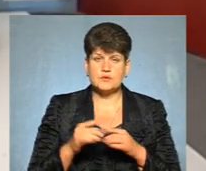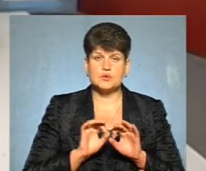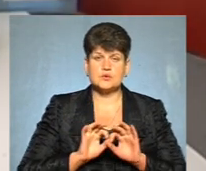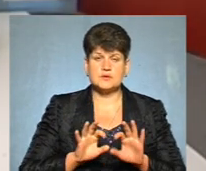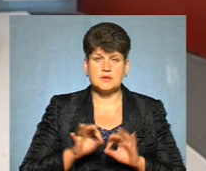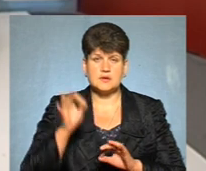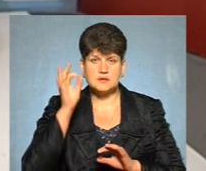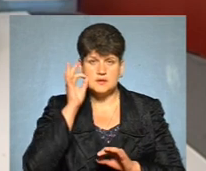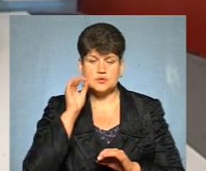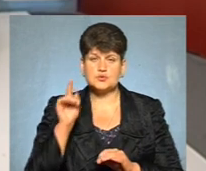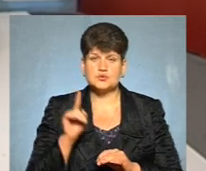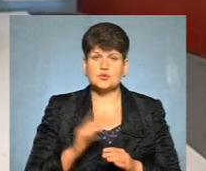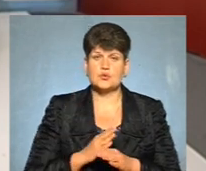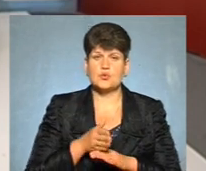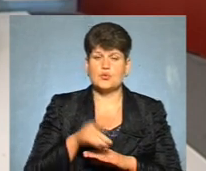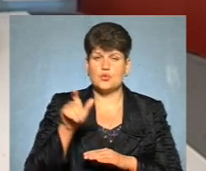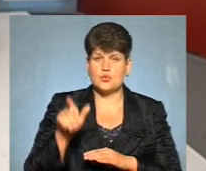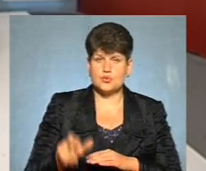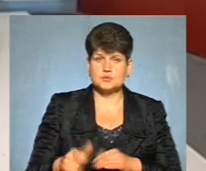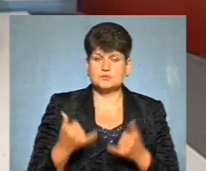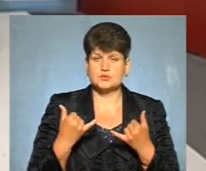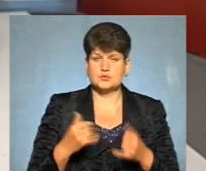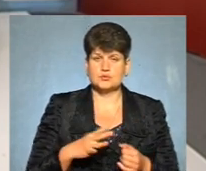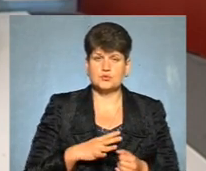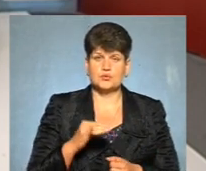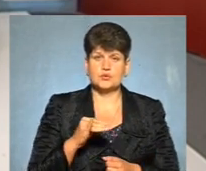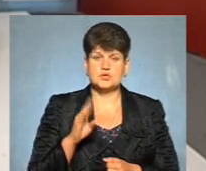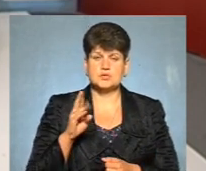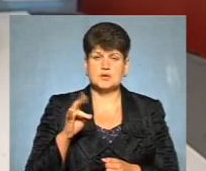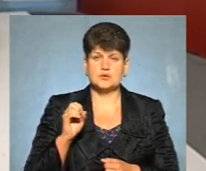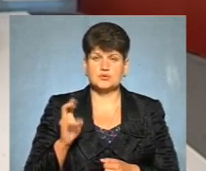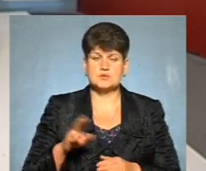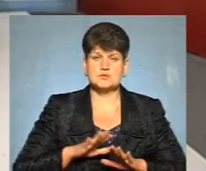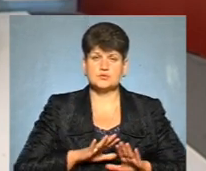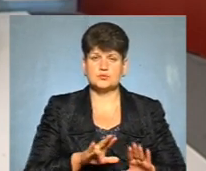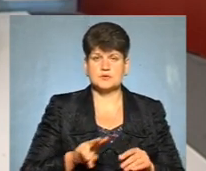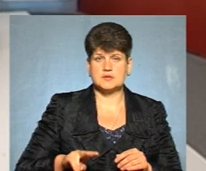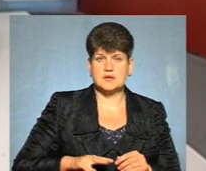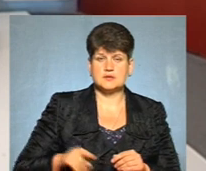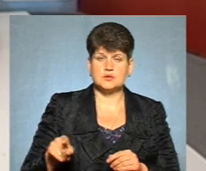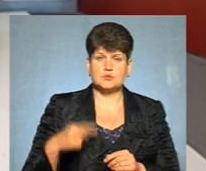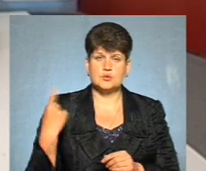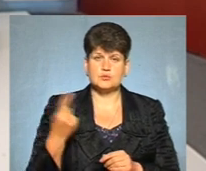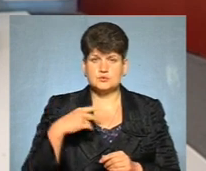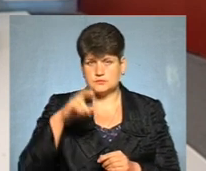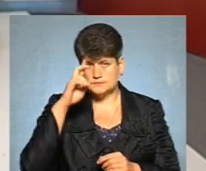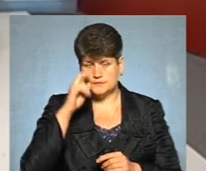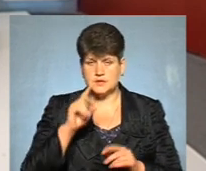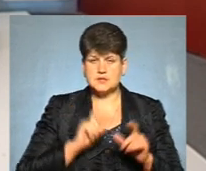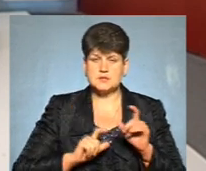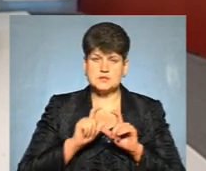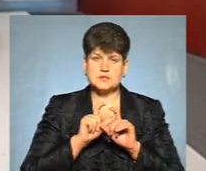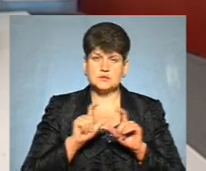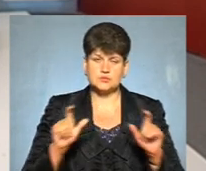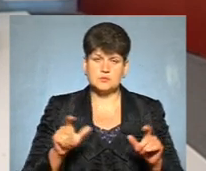роз'яснення. Нагадаю, що гостем студії сьогодні був Юрій Шайнюк, заступник директора Тернопільського обласного комунального інституту